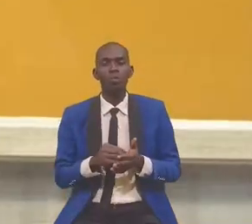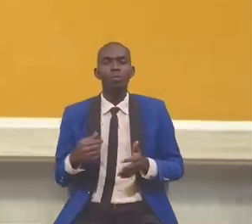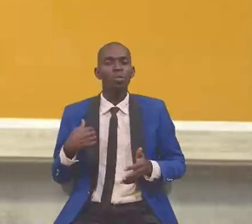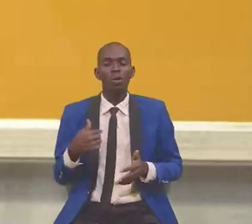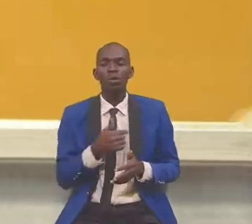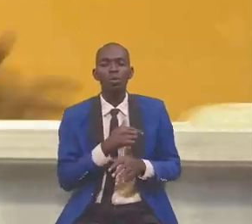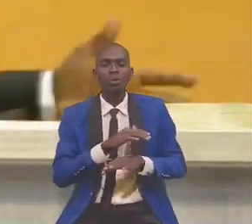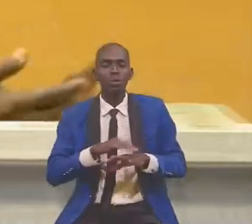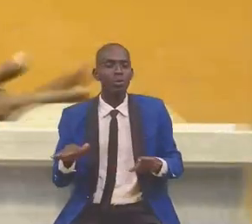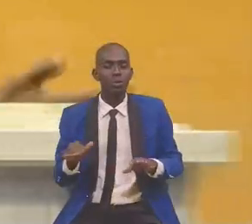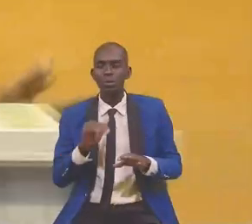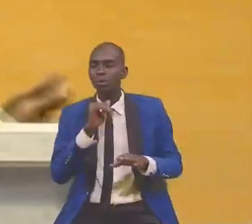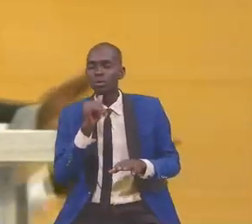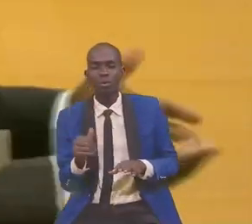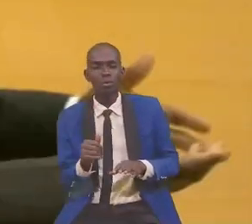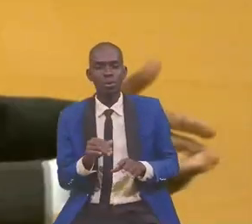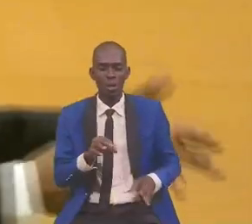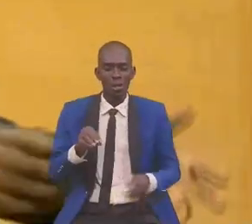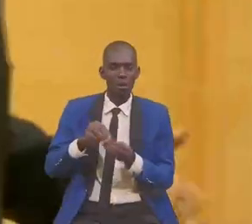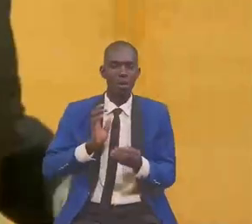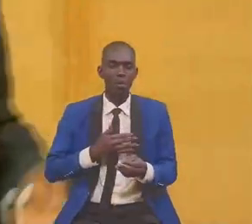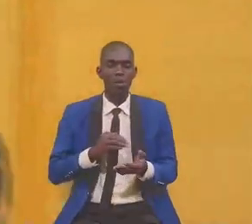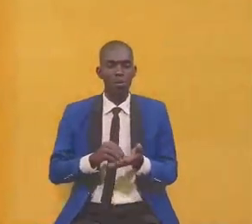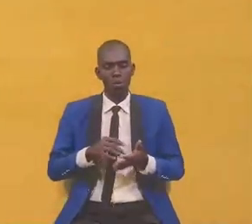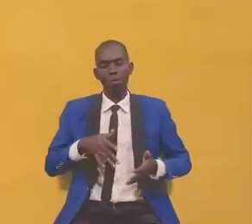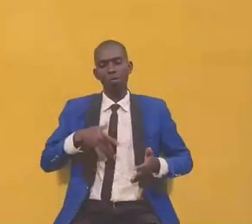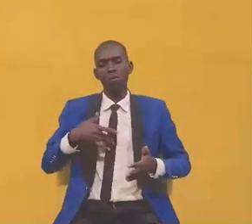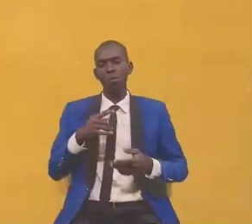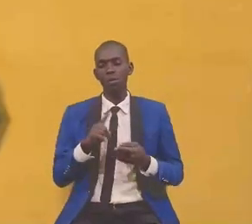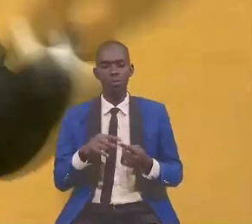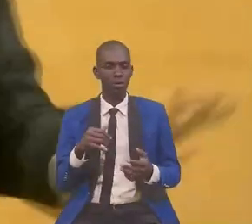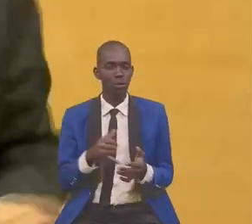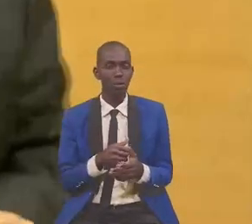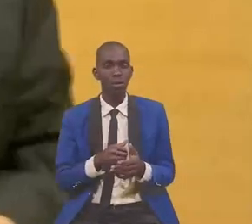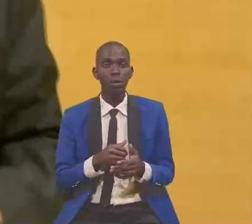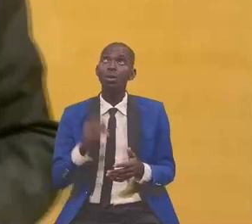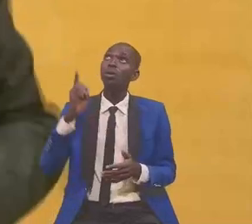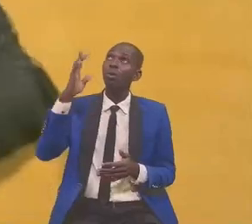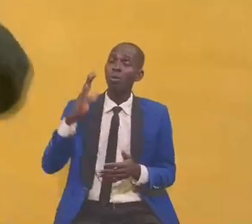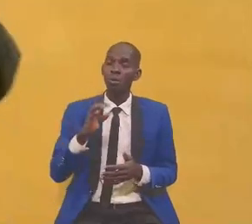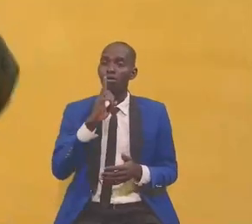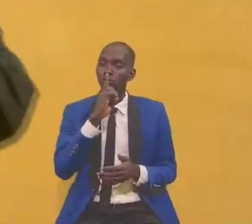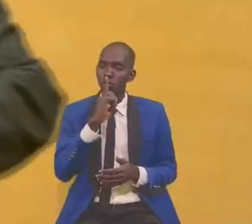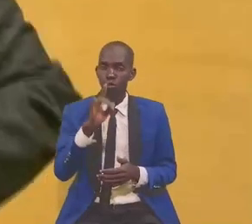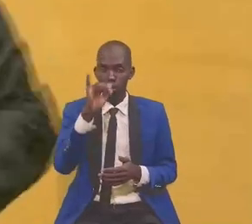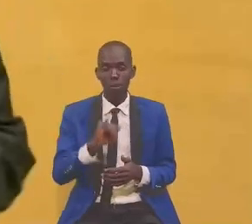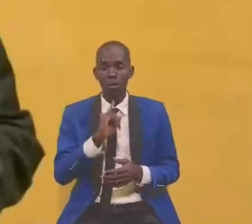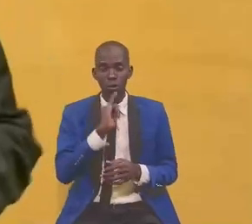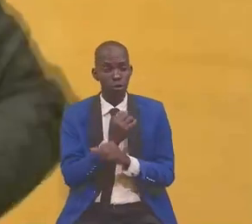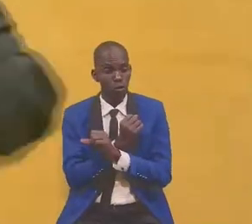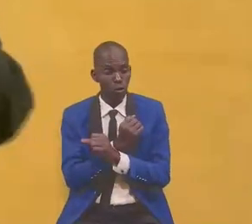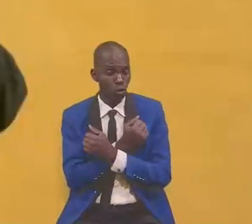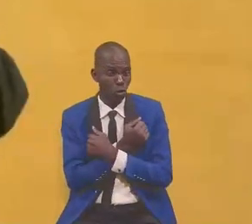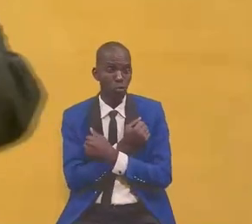Je vais ici, je vais là-bas. Je leur prêche. Dieu est amour. Dieu aussi saint. Dieu aussi est